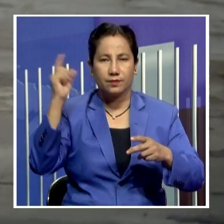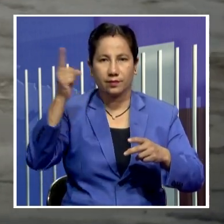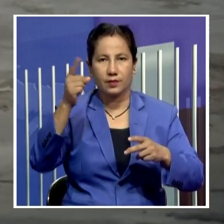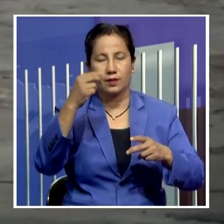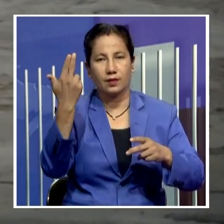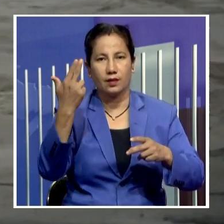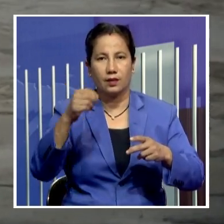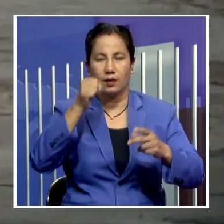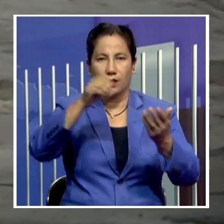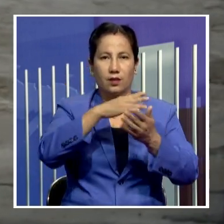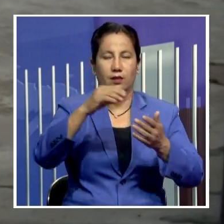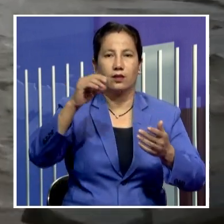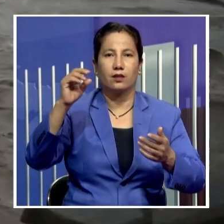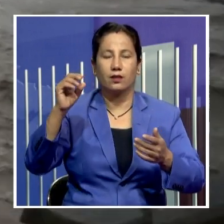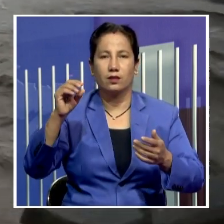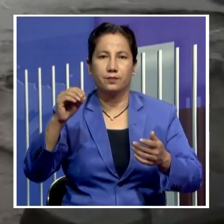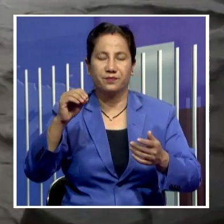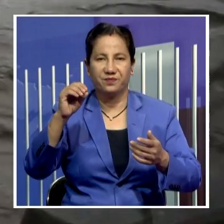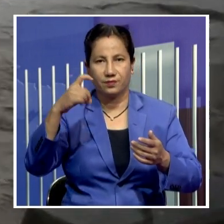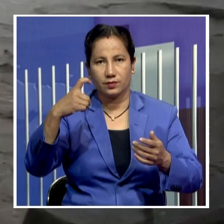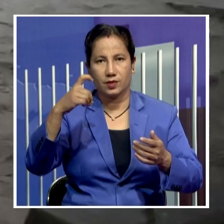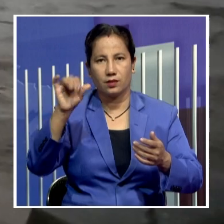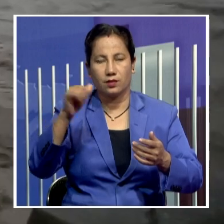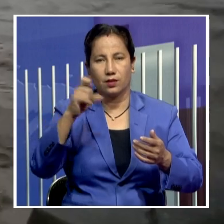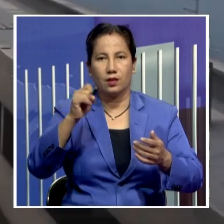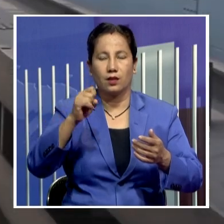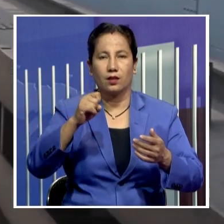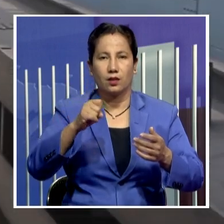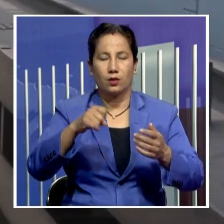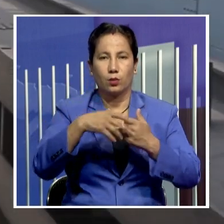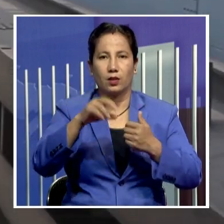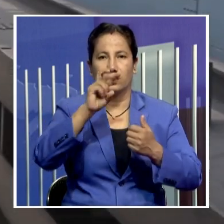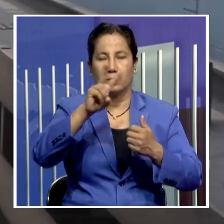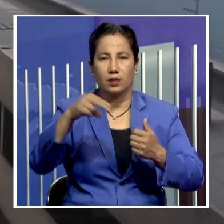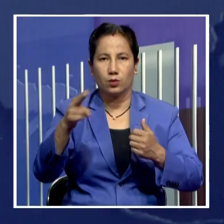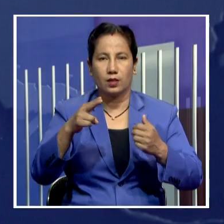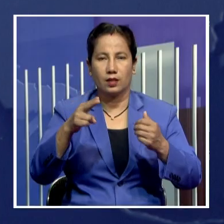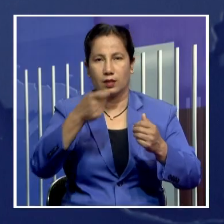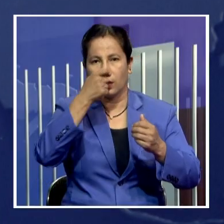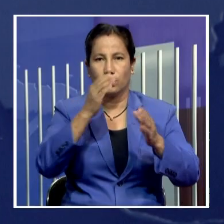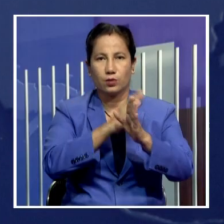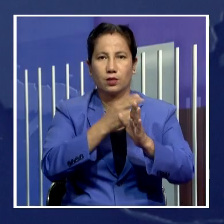नदीमा बाढी आउँदा गण्डक बाँध पश्चिमका 22 वटा गाउँ जोखिममा पर्ने गर्दछन्।